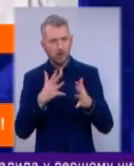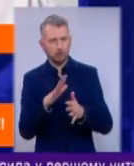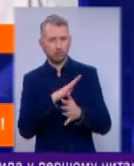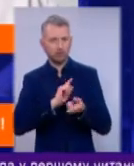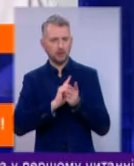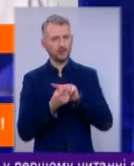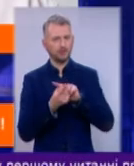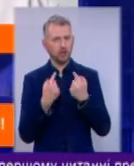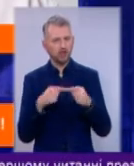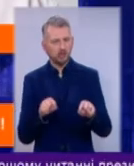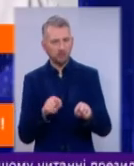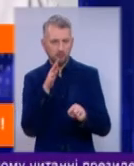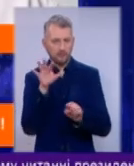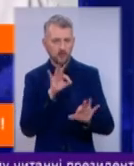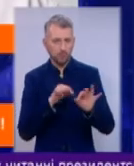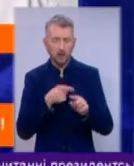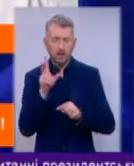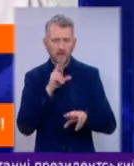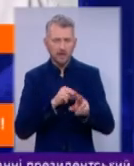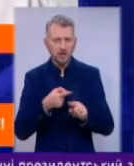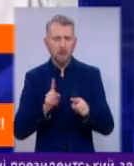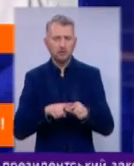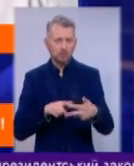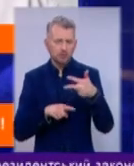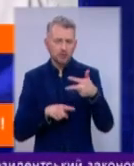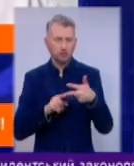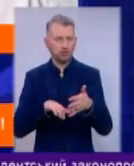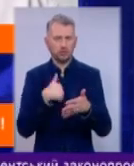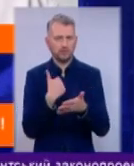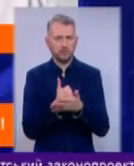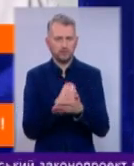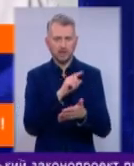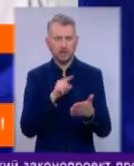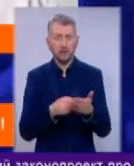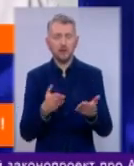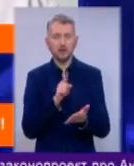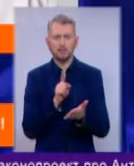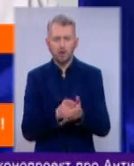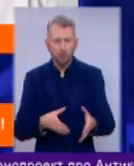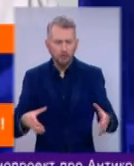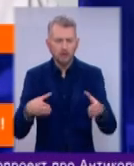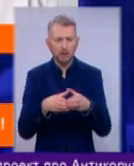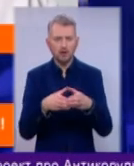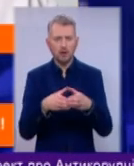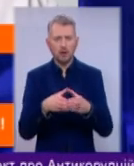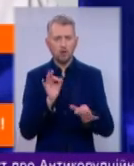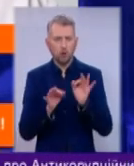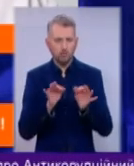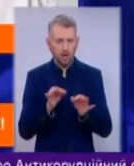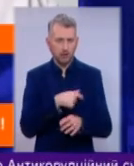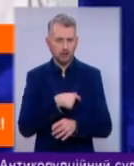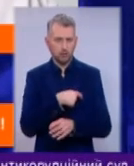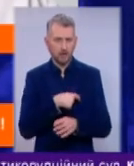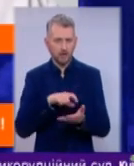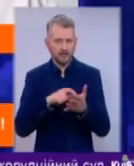іншими при відбої. Я вважаю, це взагалі таких три ключових моменти, які би мають об'єднати здорових адекватних депутатів в залі,